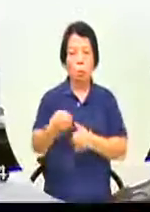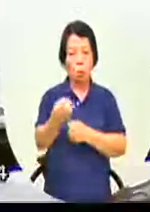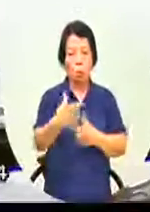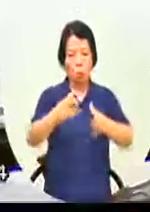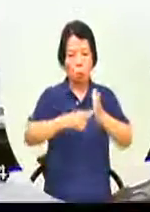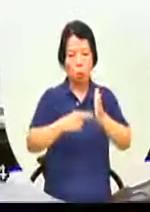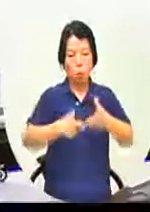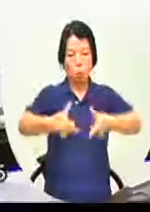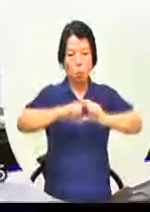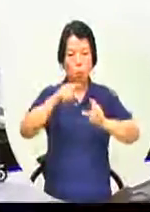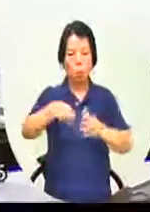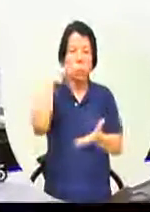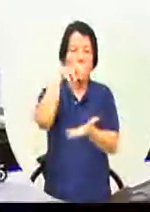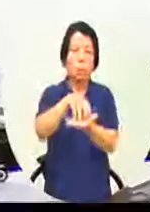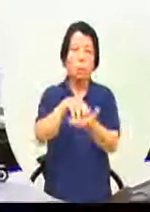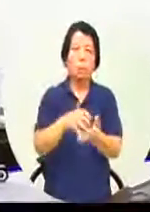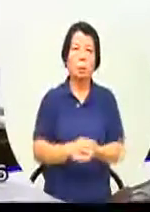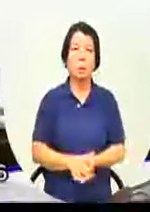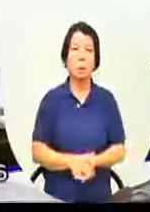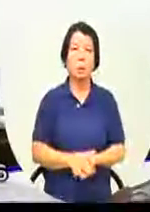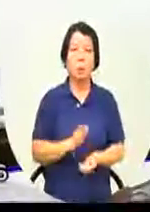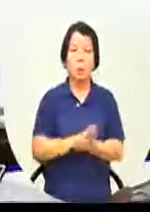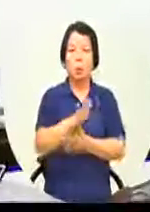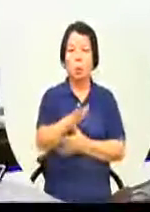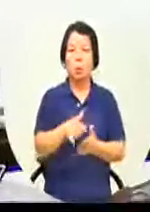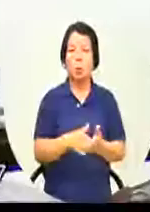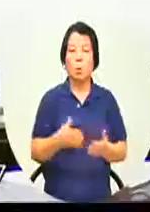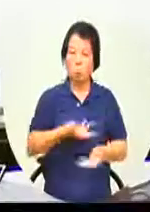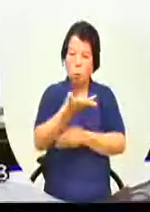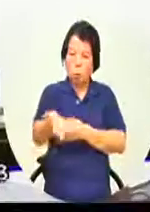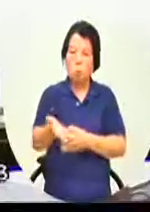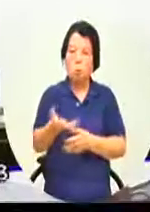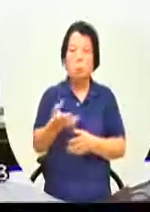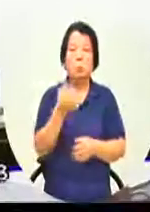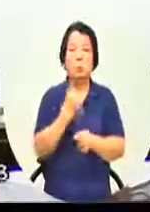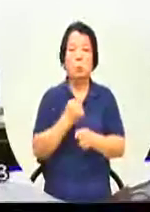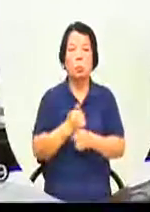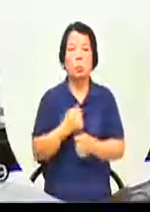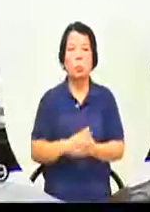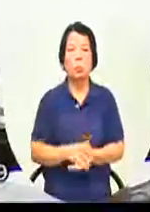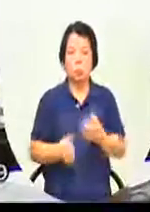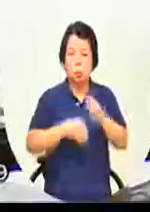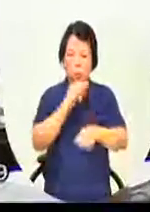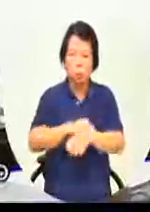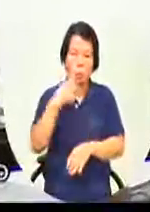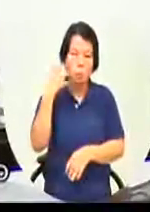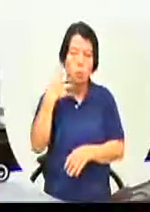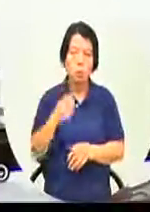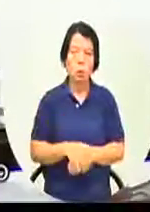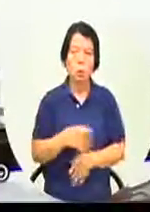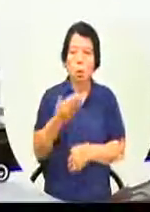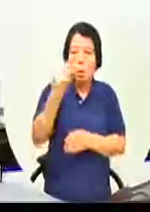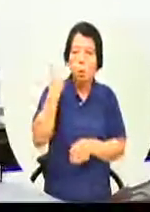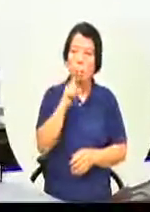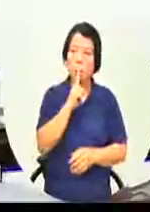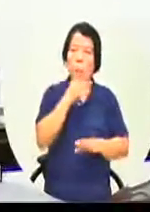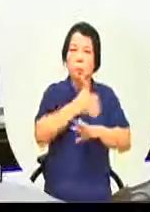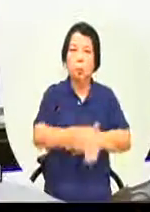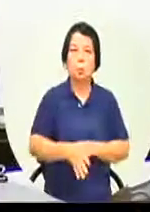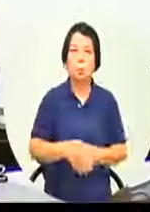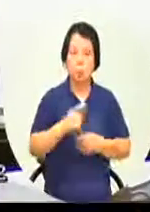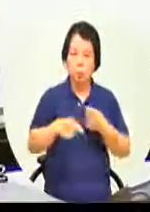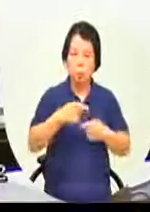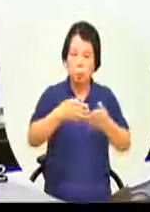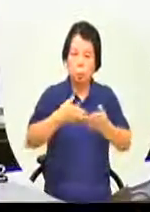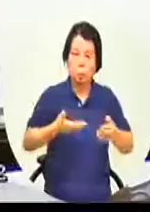只要一个认证，然后这样子，其实后来我就好交给你做做看，那我们来看来成果。那当时我有提出来说，我们应该让